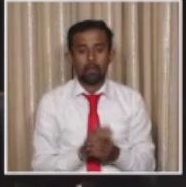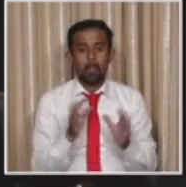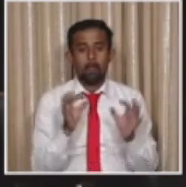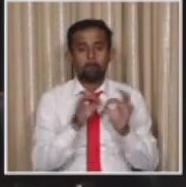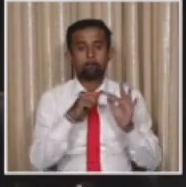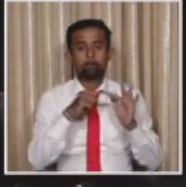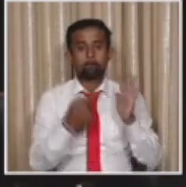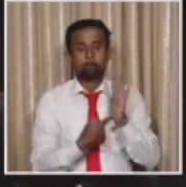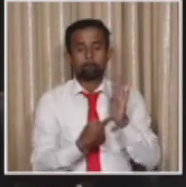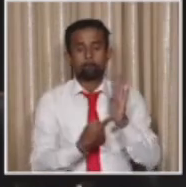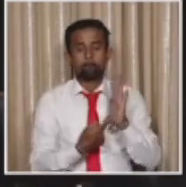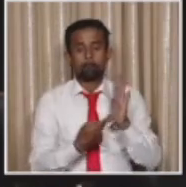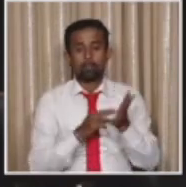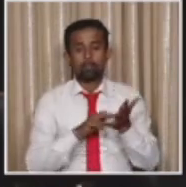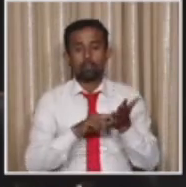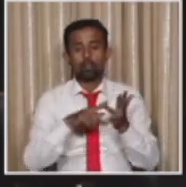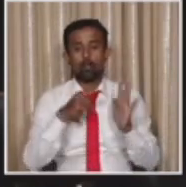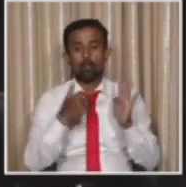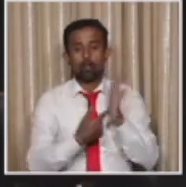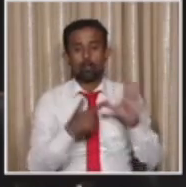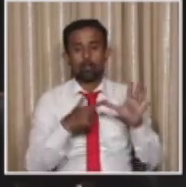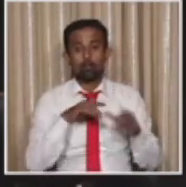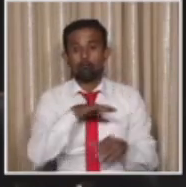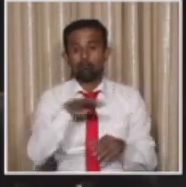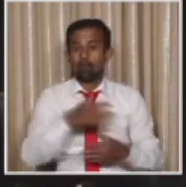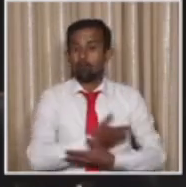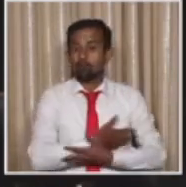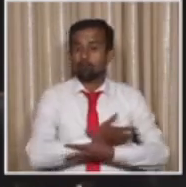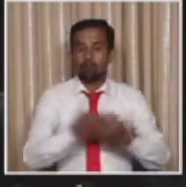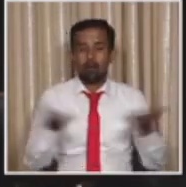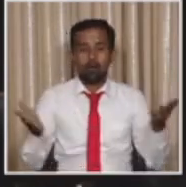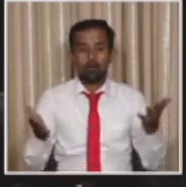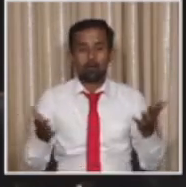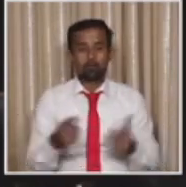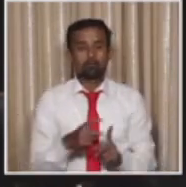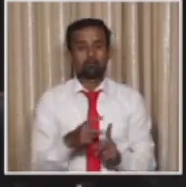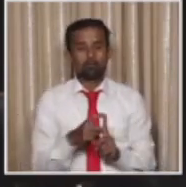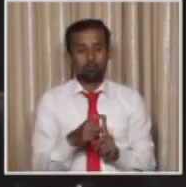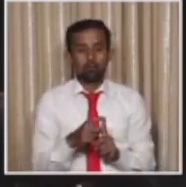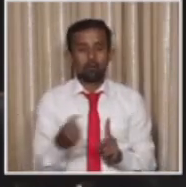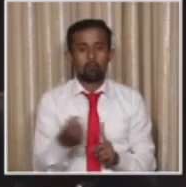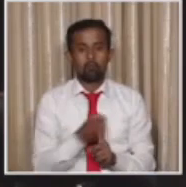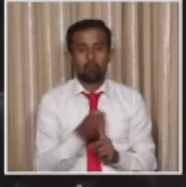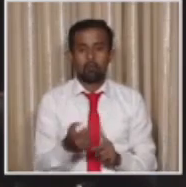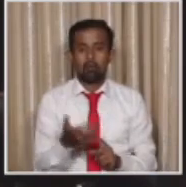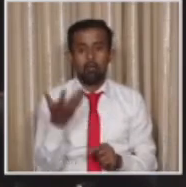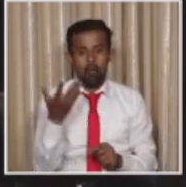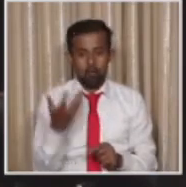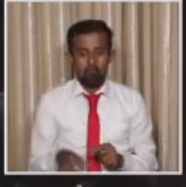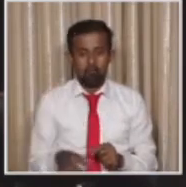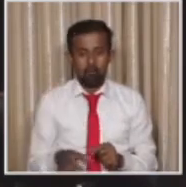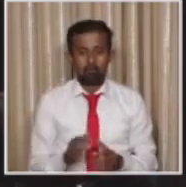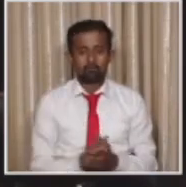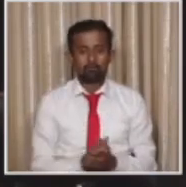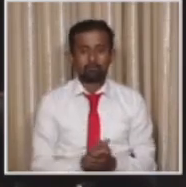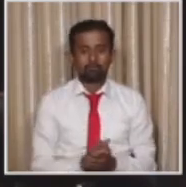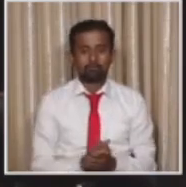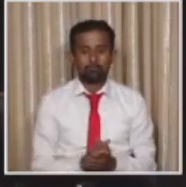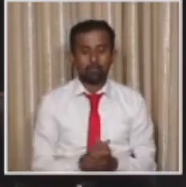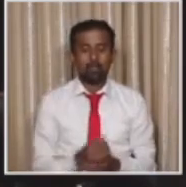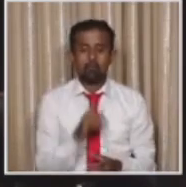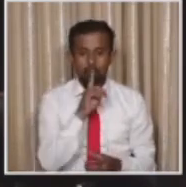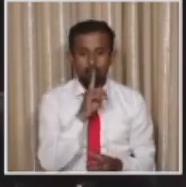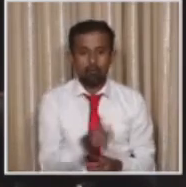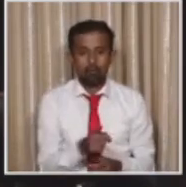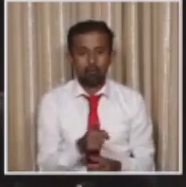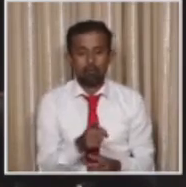ප්‍රදේශයේ සම්පූර්ණයෙන්ම ඉතාම විශාල ප්‍රදේශයකට මේකේ බරපතලකම ලැබිලා තියෙනවා කියලා දාලා තිබෙනවා. මම විශේෂයෙන් කියන්න